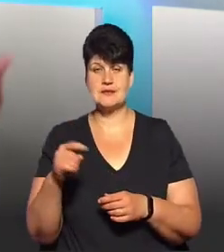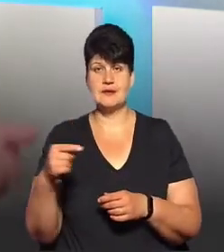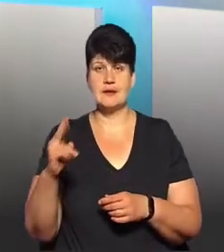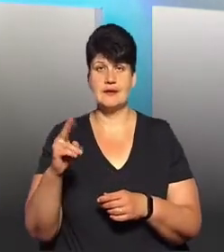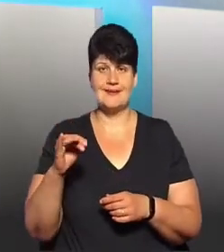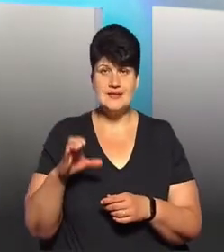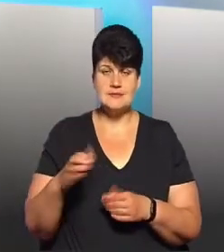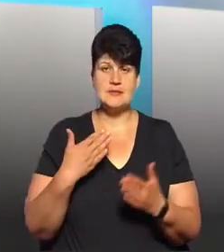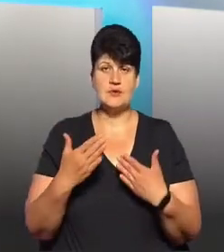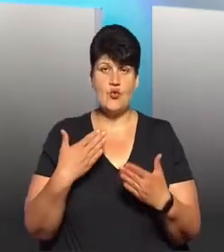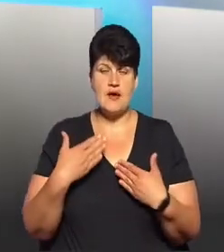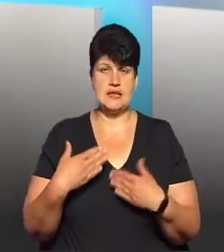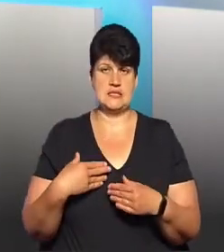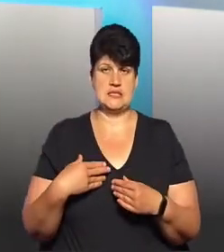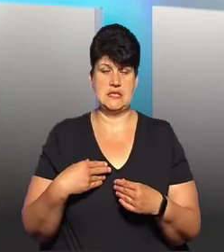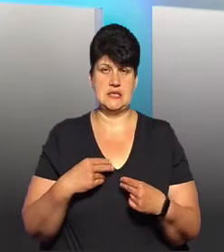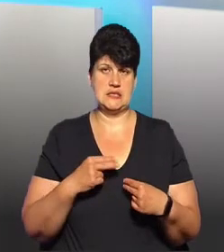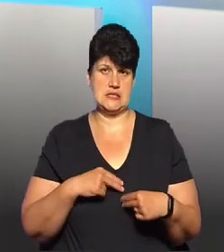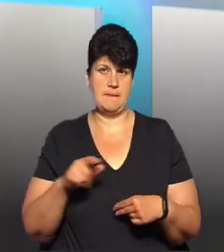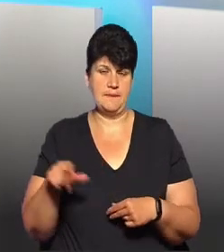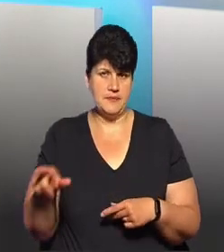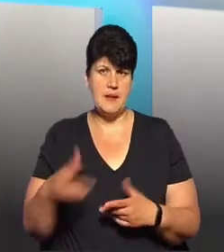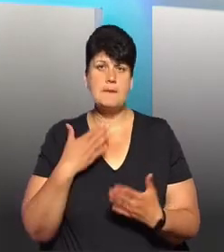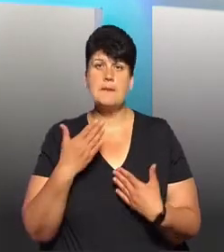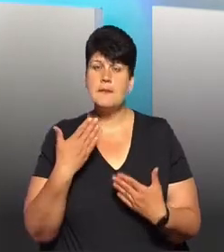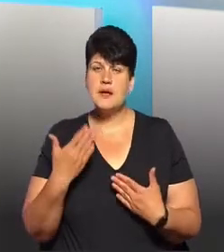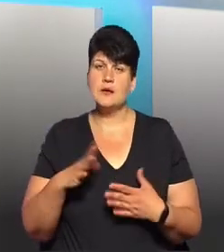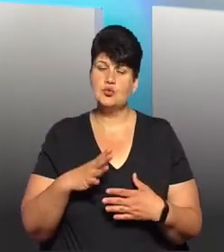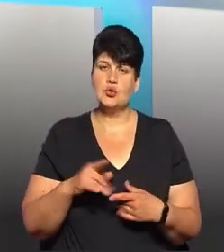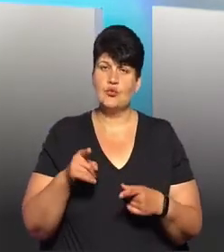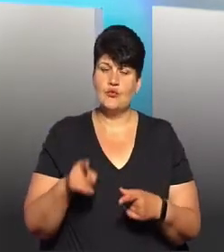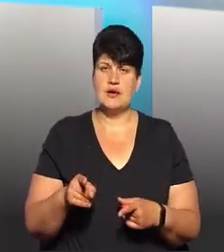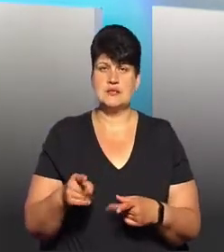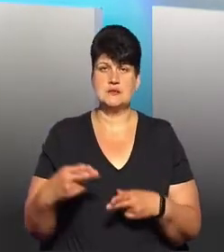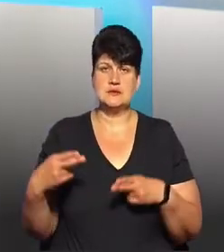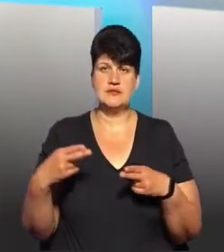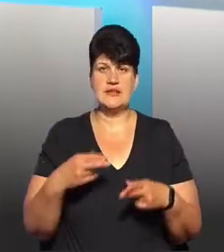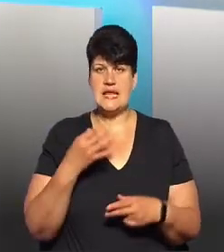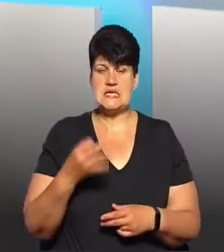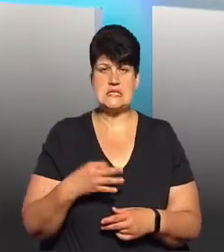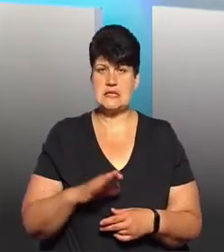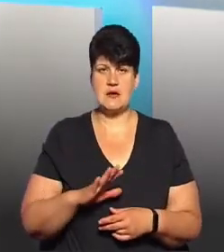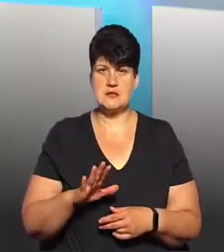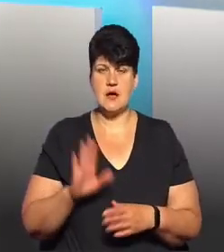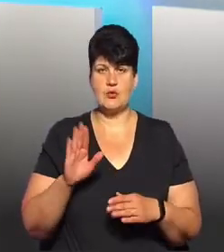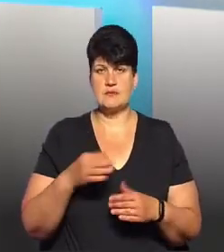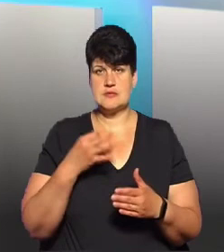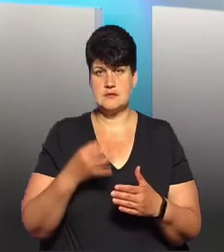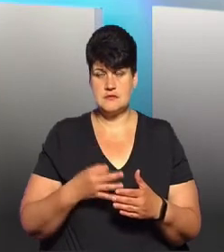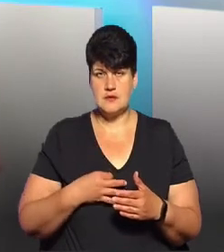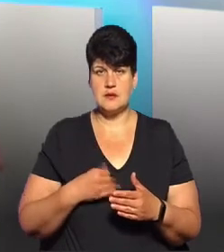що питали, чи є якісь нюанси, чи були там у вас з'їзди. Нам менеджер гурту не зізнався в цьому, потім викрилась інформація, і ми